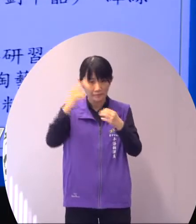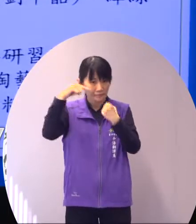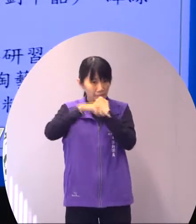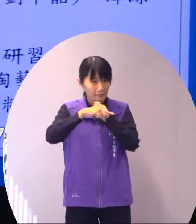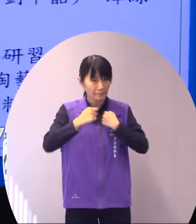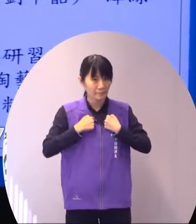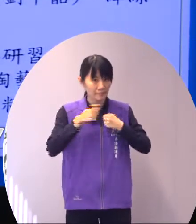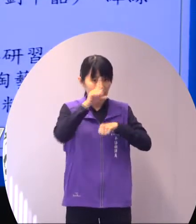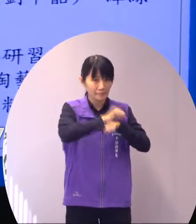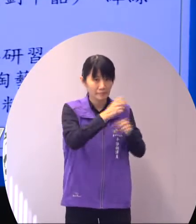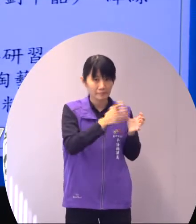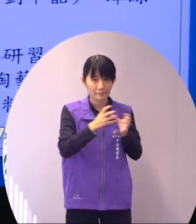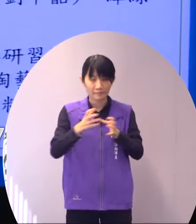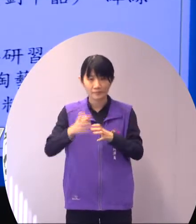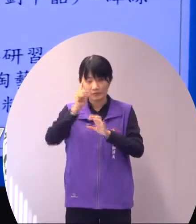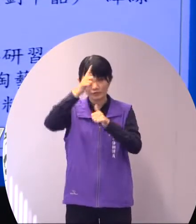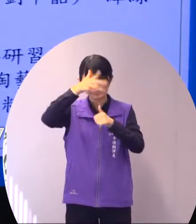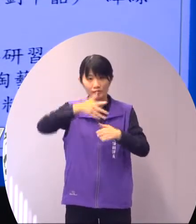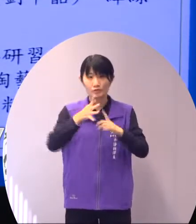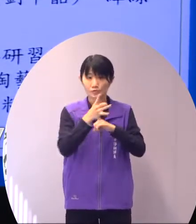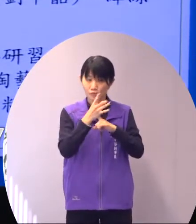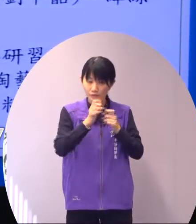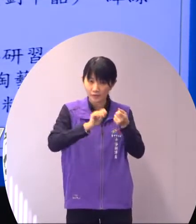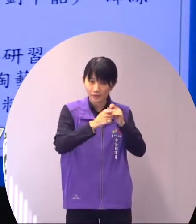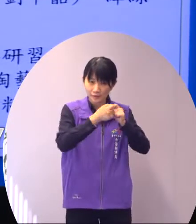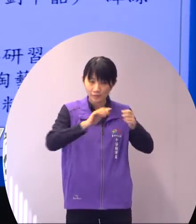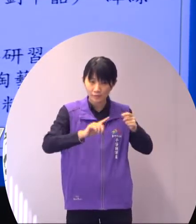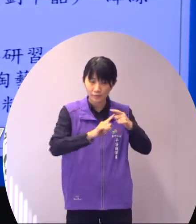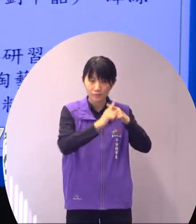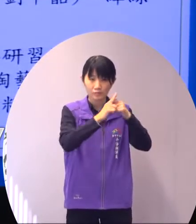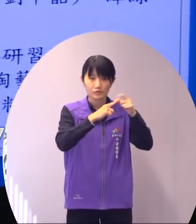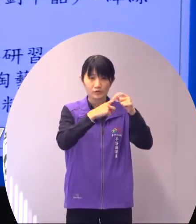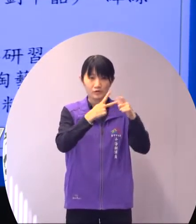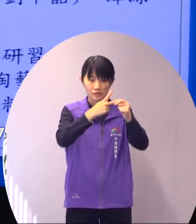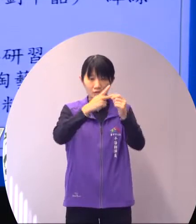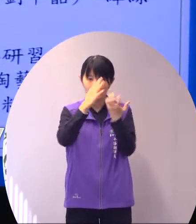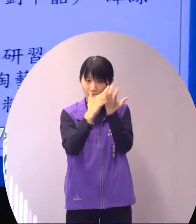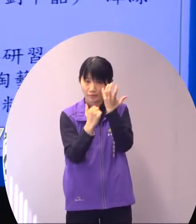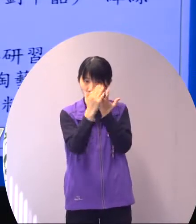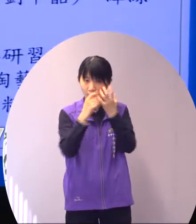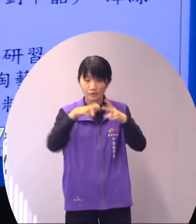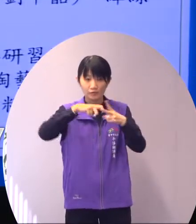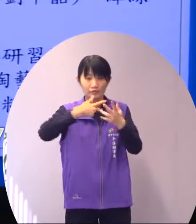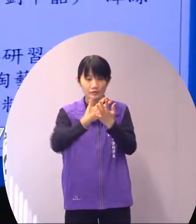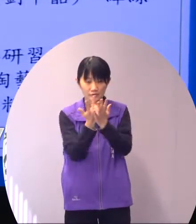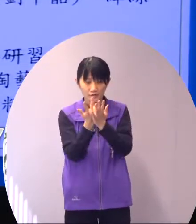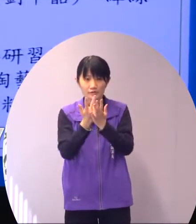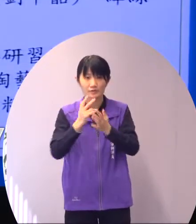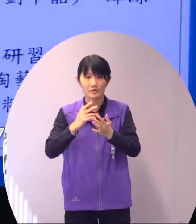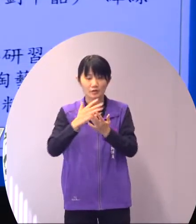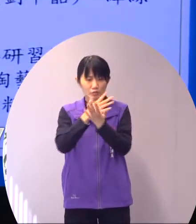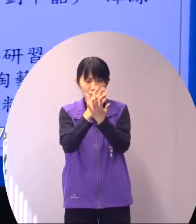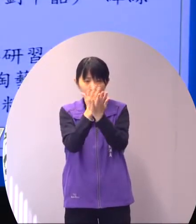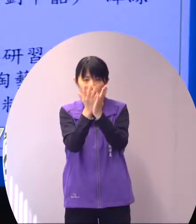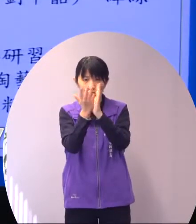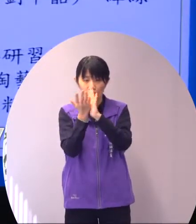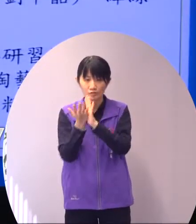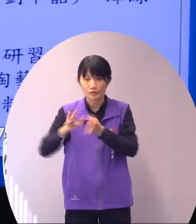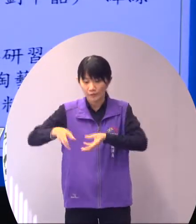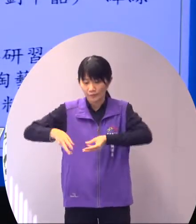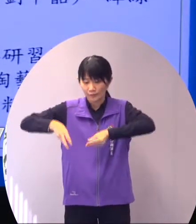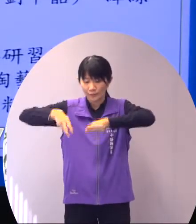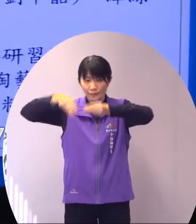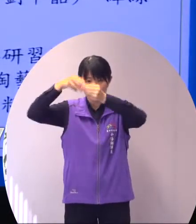程，包括传统竹雕、蓬莱图漆工艺、夹柱漆器、木胎漆器、缂丝、陶艺等